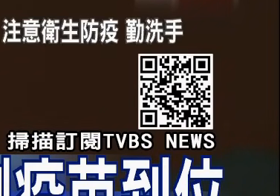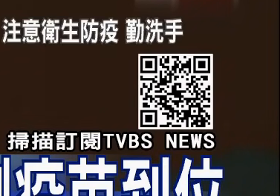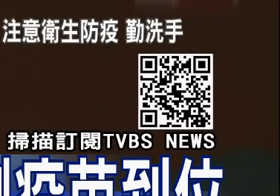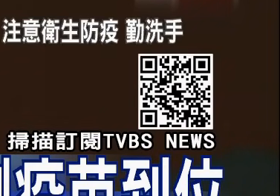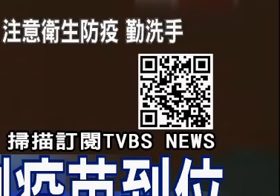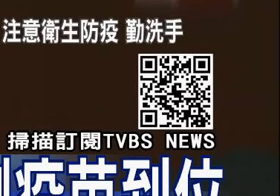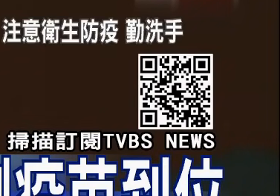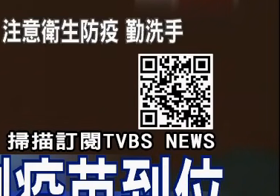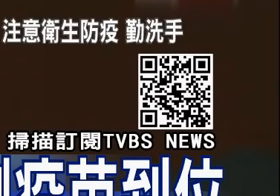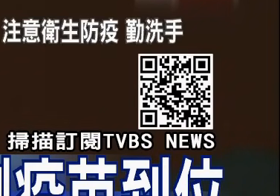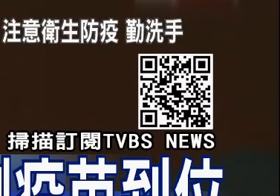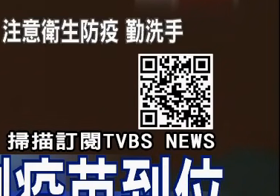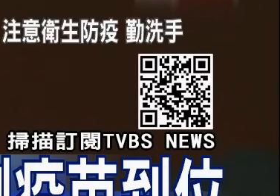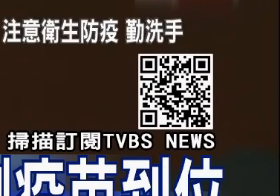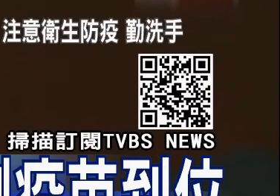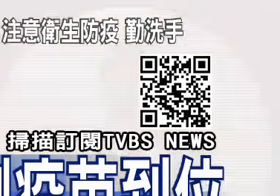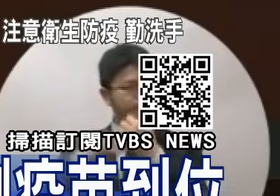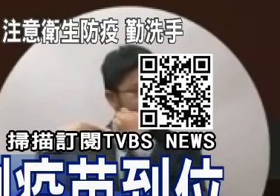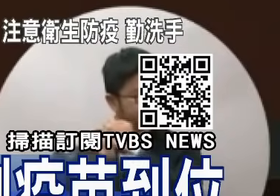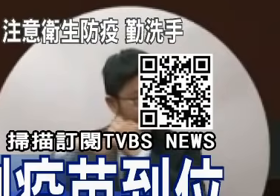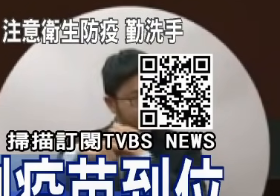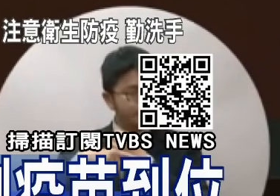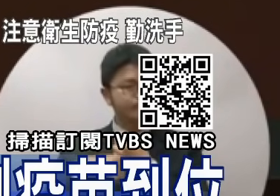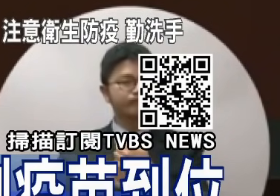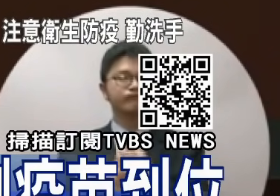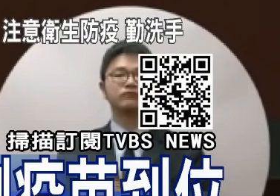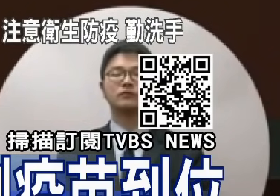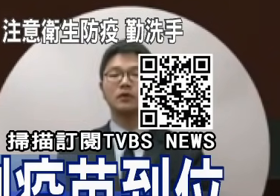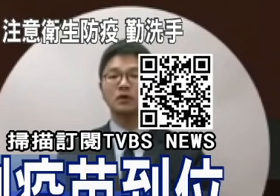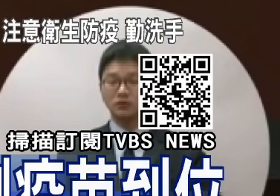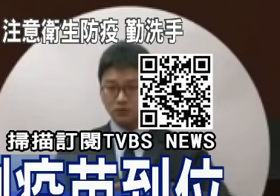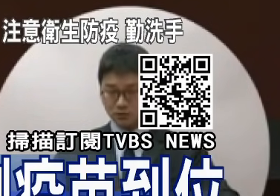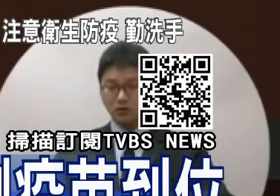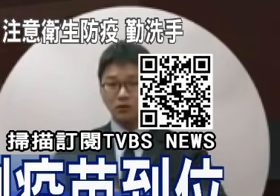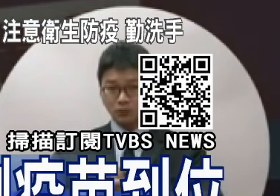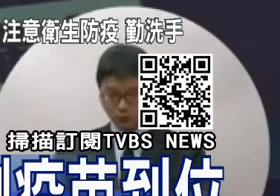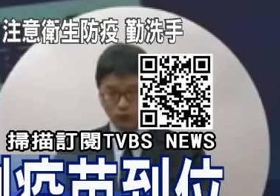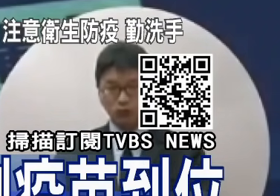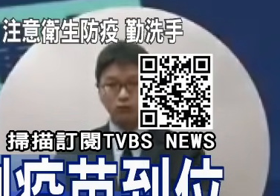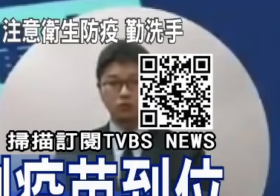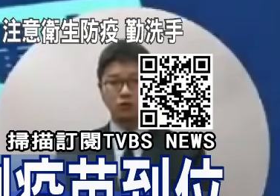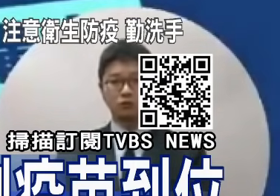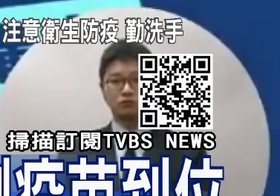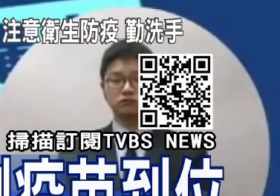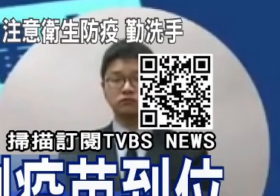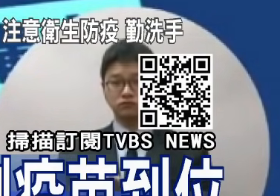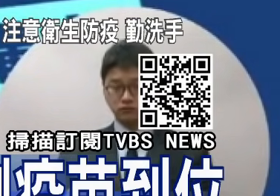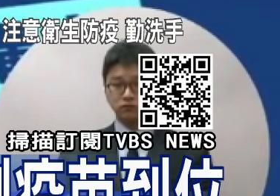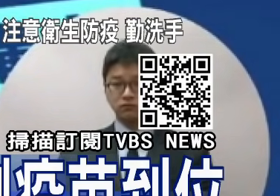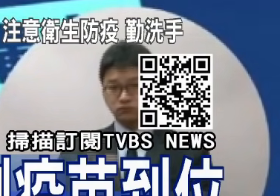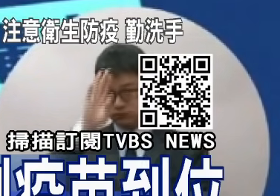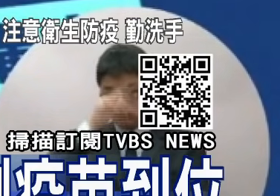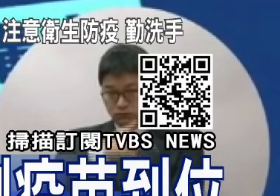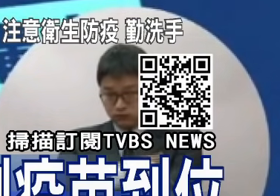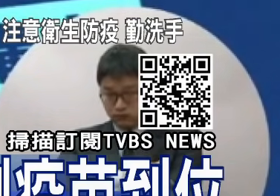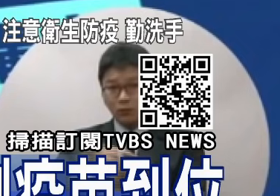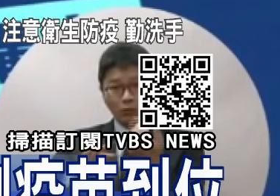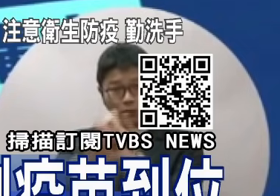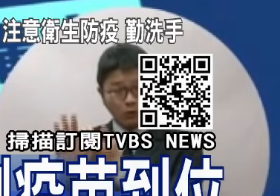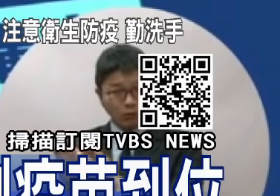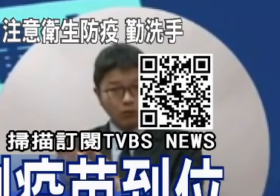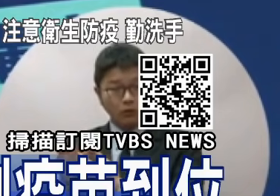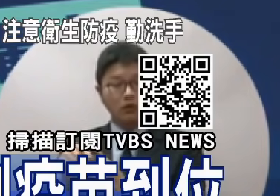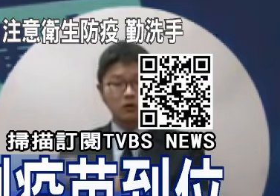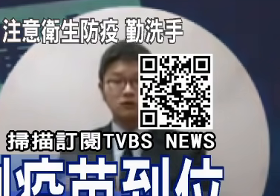有1000万剂的疫苗会到位，目前确定已经可以获得的国外